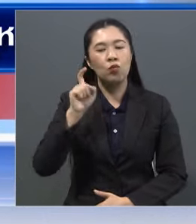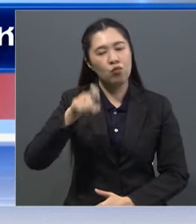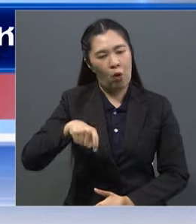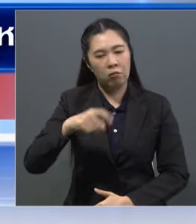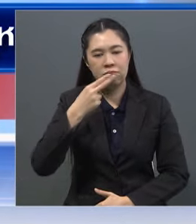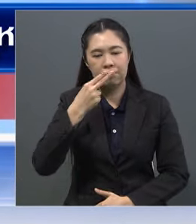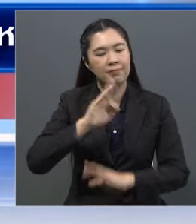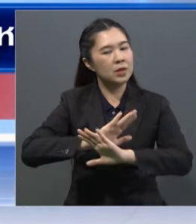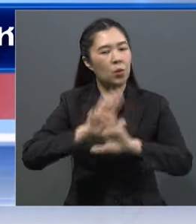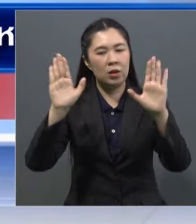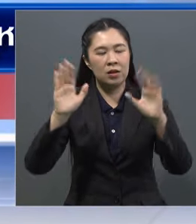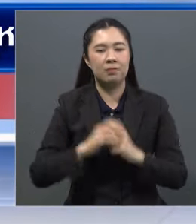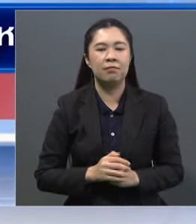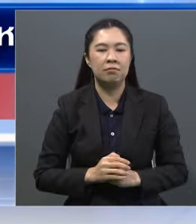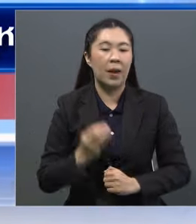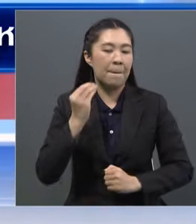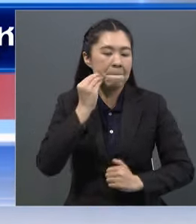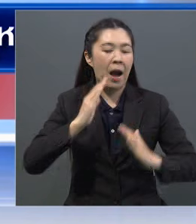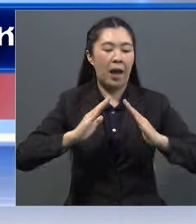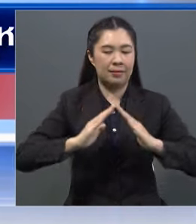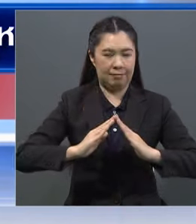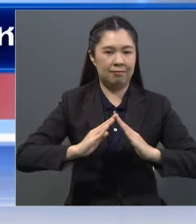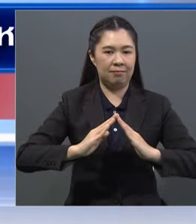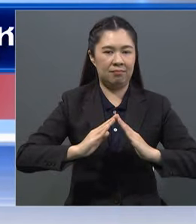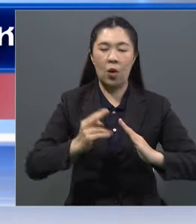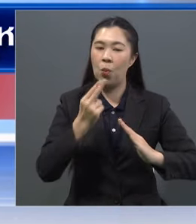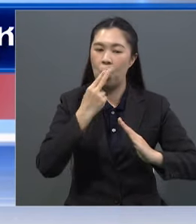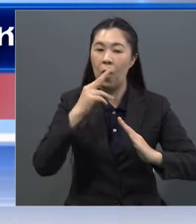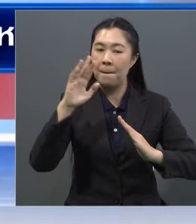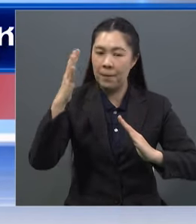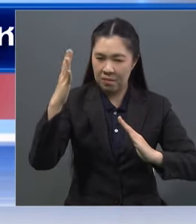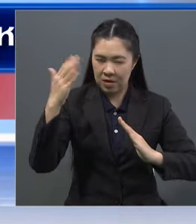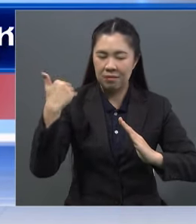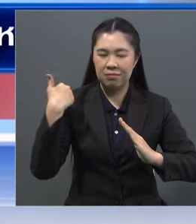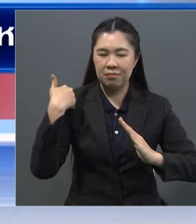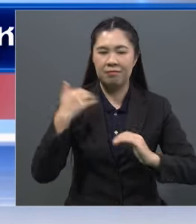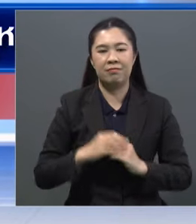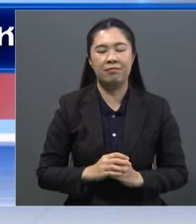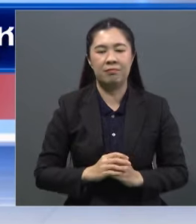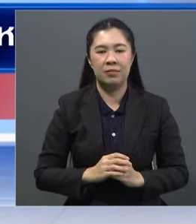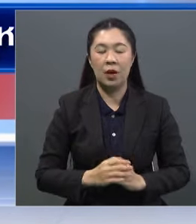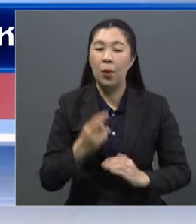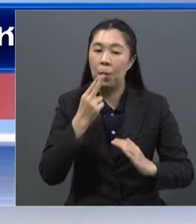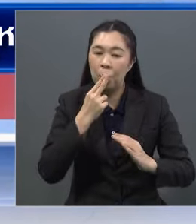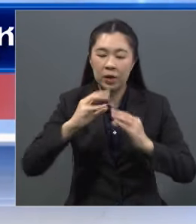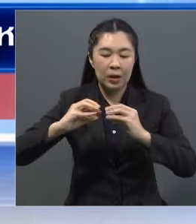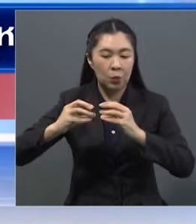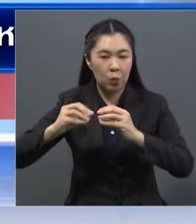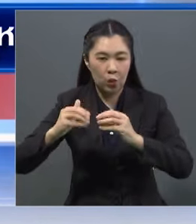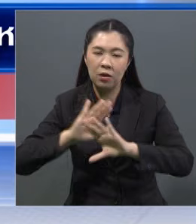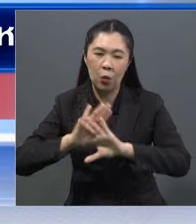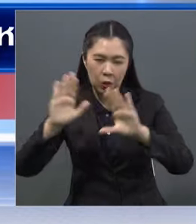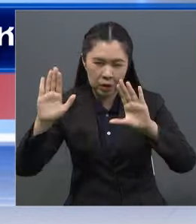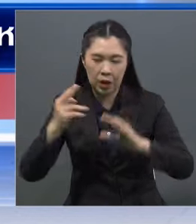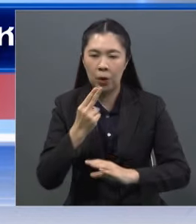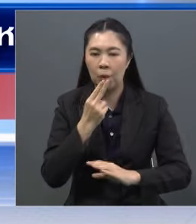คะบ้านต้องทำให้เป็นบ้านที่ปลอดบุหรี่ไฟฟ้าก็คือปลอดบุหรี่ด้วยปลอดบุหรี่ไฟฟ้าด้วยเพราะว่าบุหรี่ไฟฟ้าเนี่ยมันก็จะมี